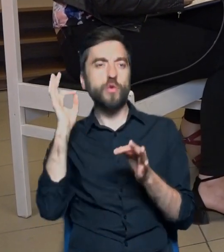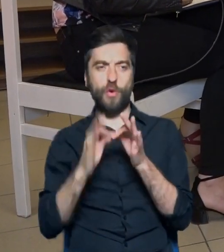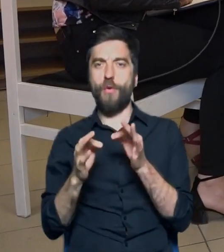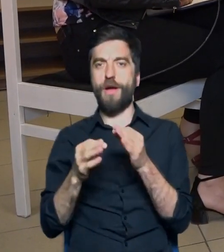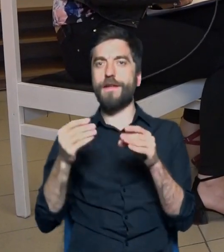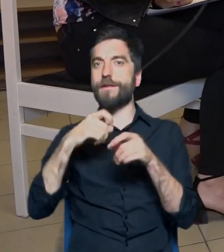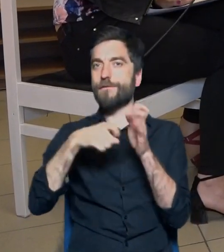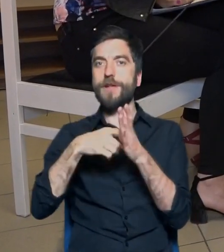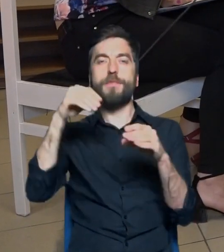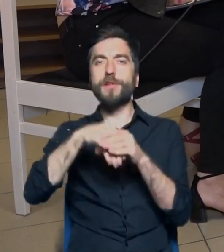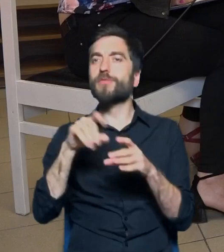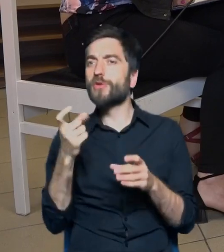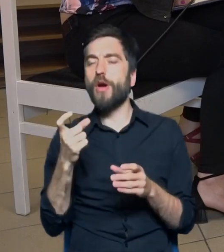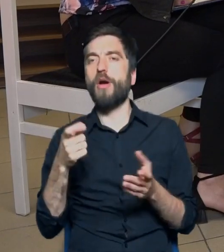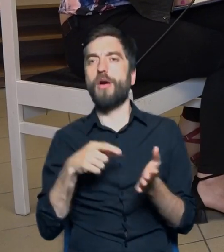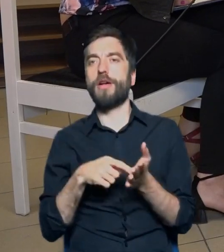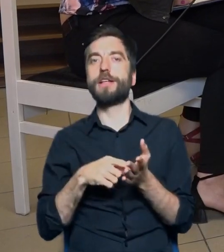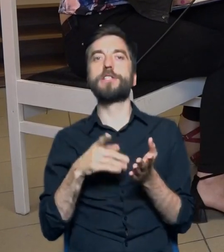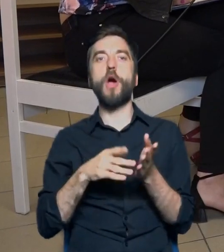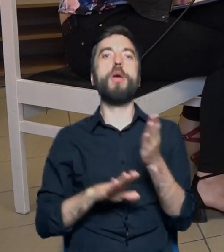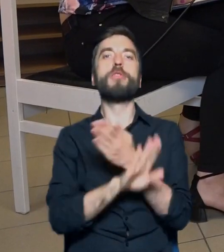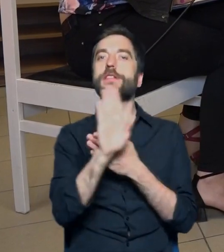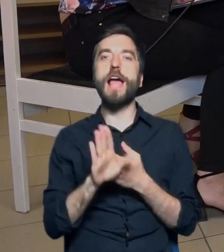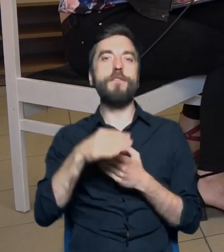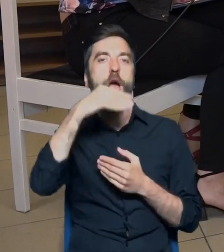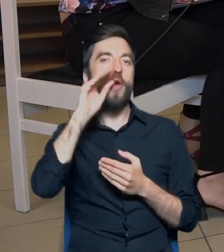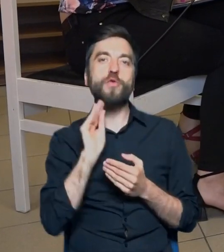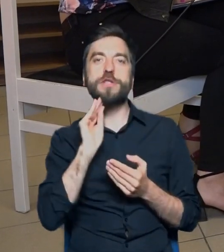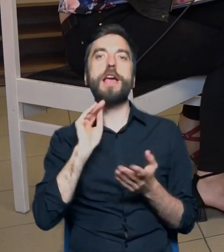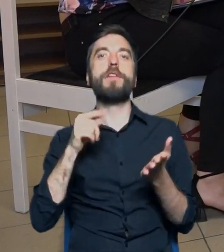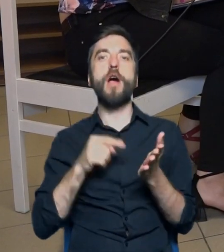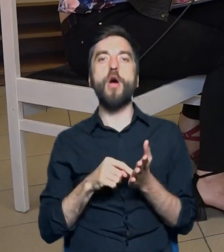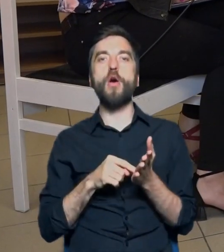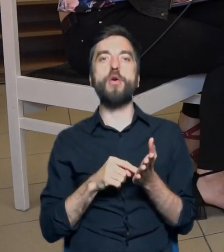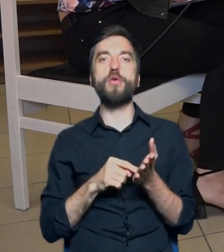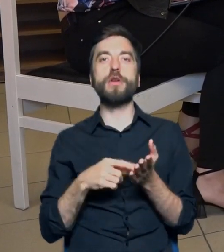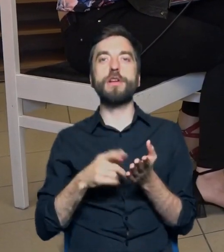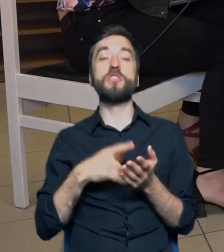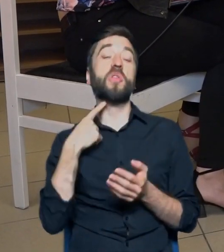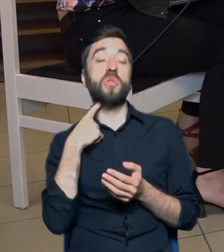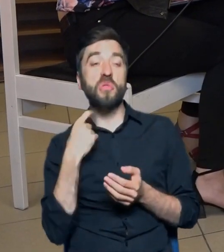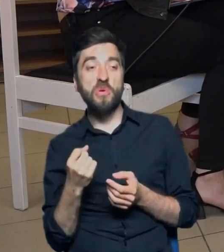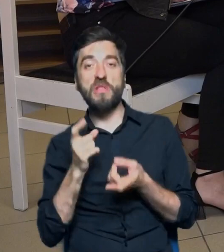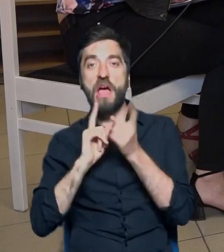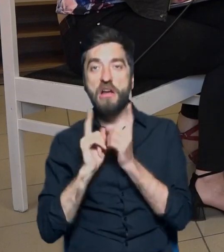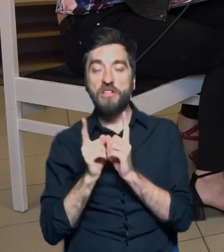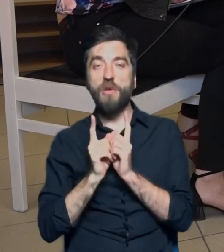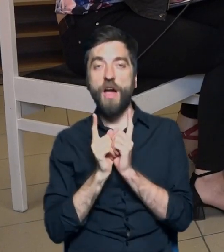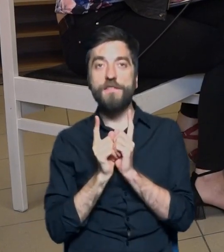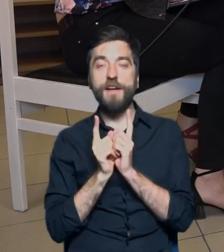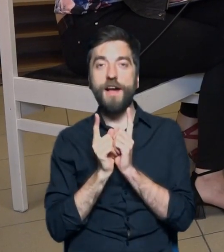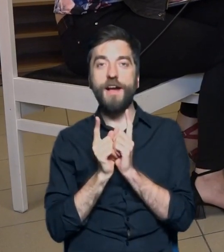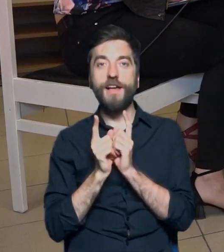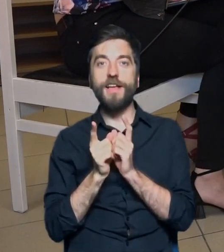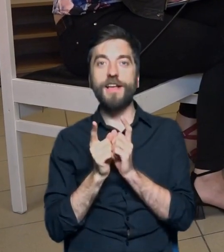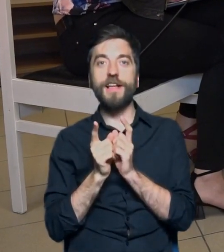dokładnie on przedstawia? Przedstawia on Józefa Piłsudskiego, który znudził się rozmową